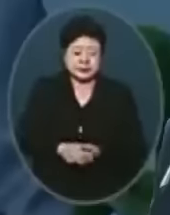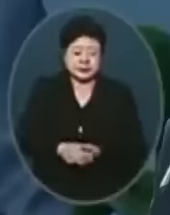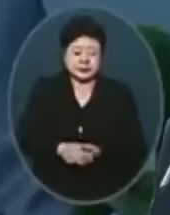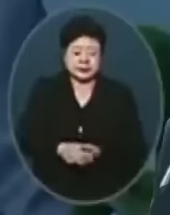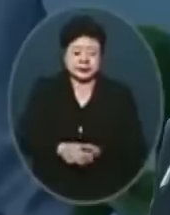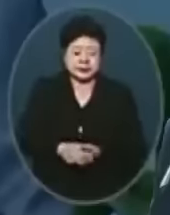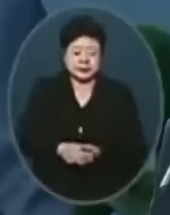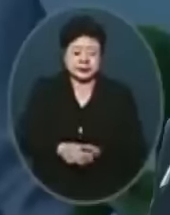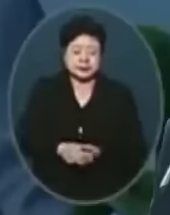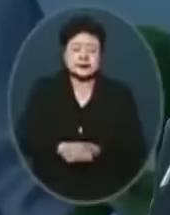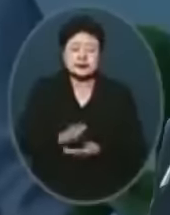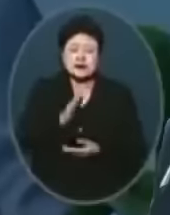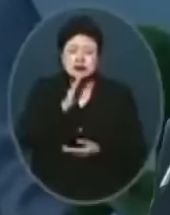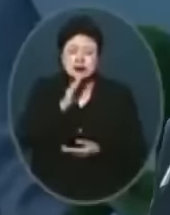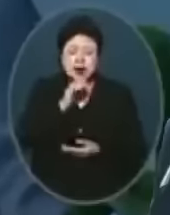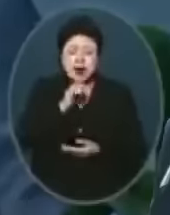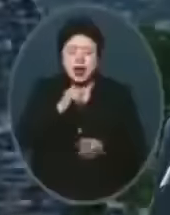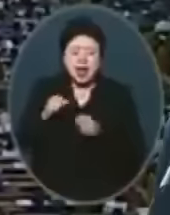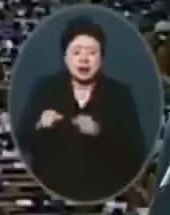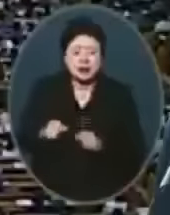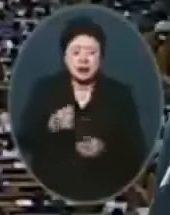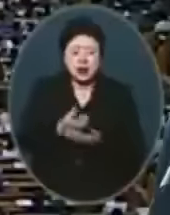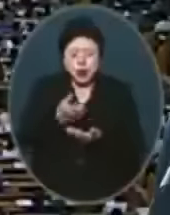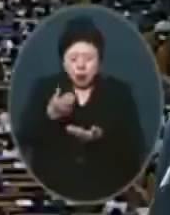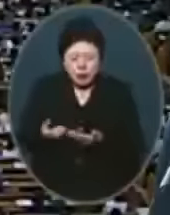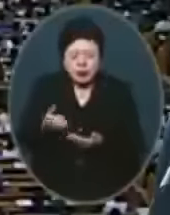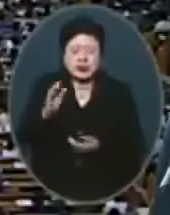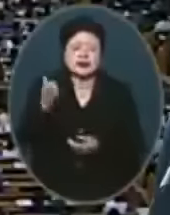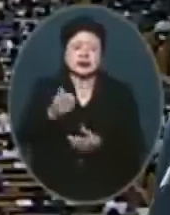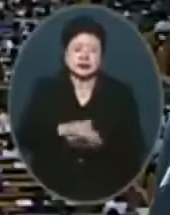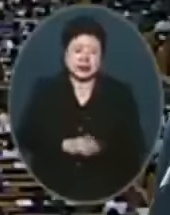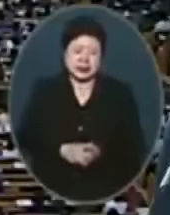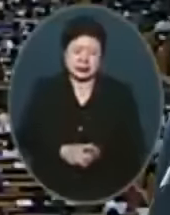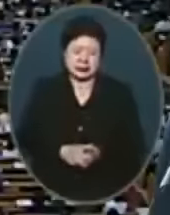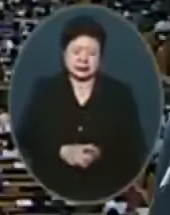그러하니 실제 행동으로 예수님을